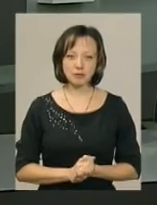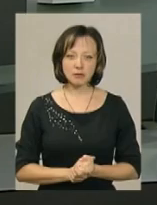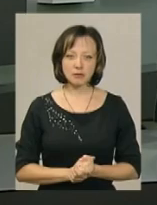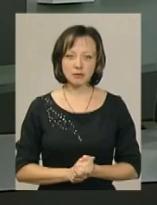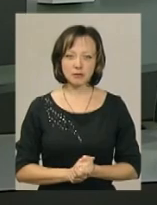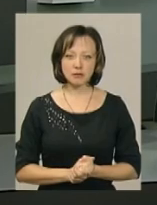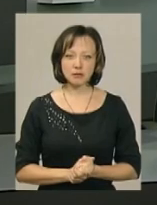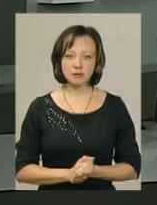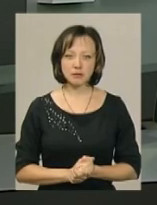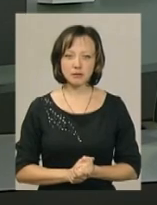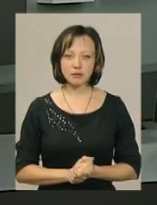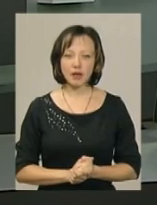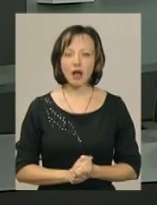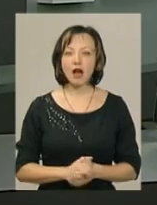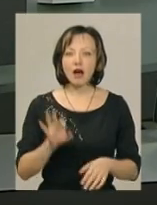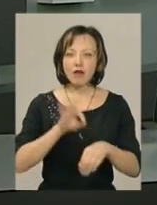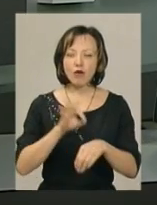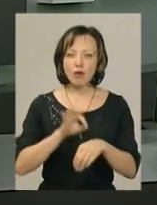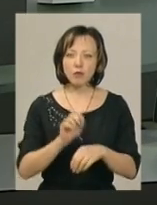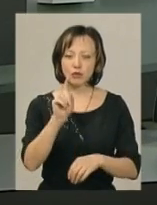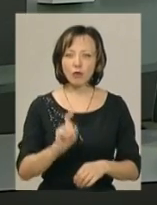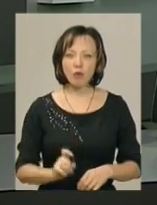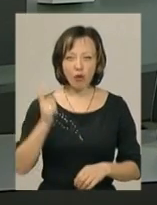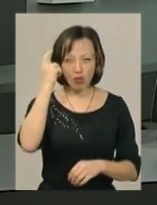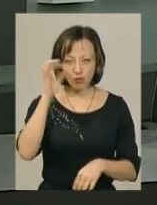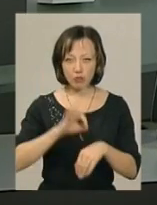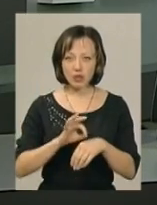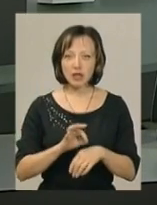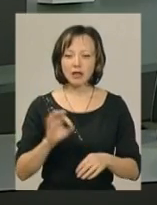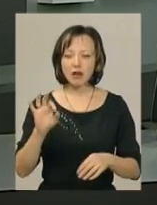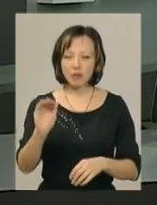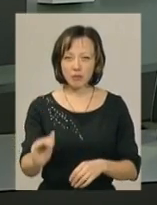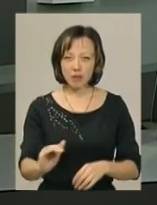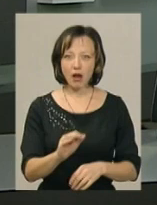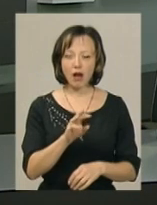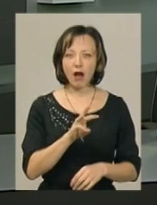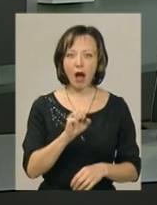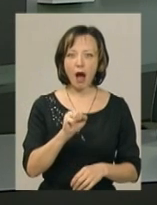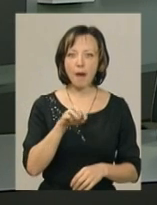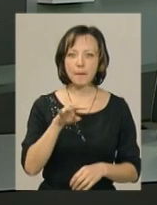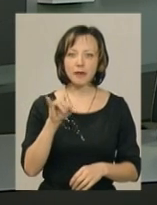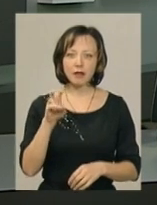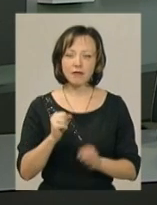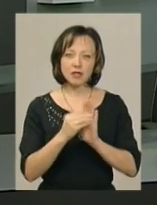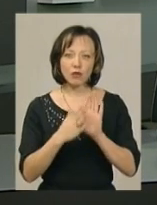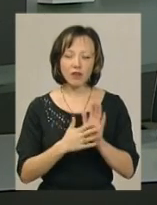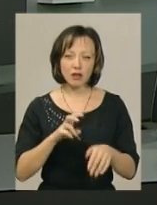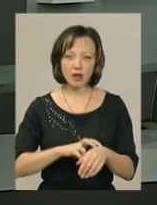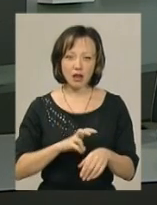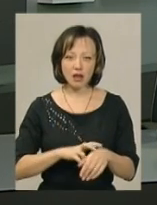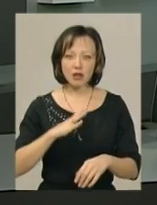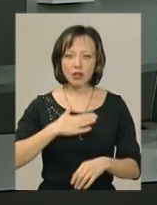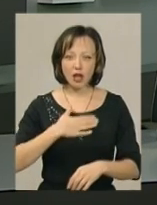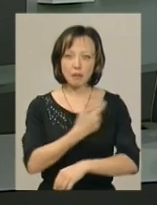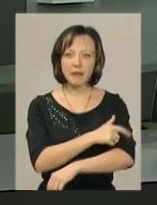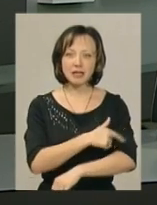Дифузна глюома, стовбура головного мозку – такий діагноз. Трирічній Аміні з Хмельницького встановили лікарі. Вітчазняна